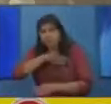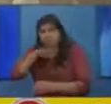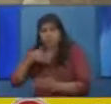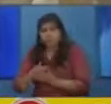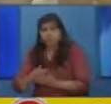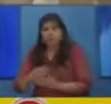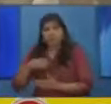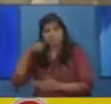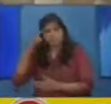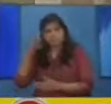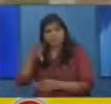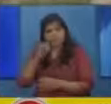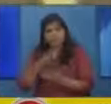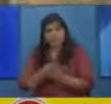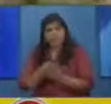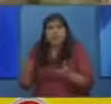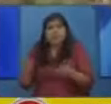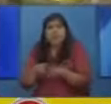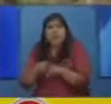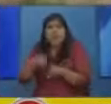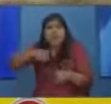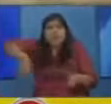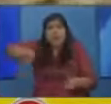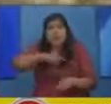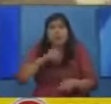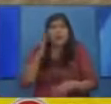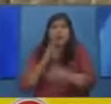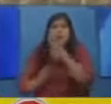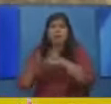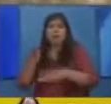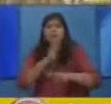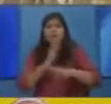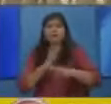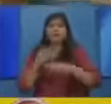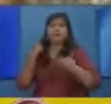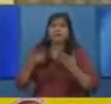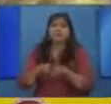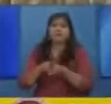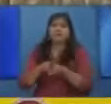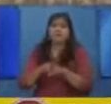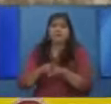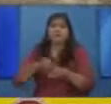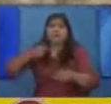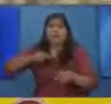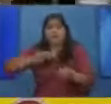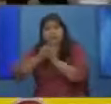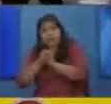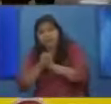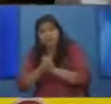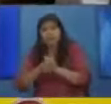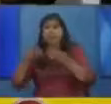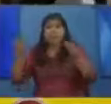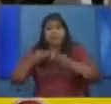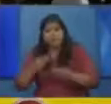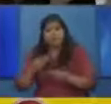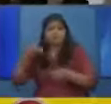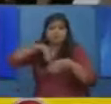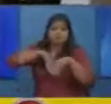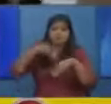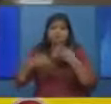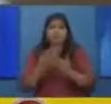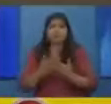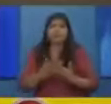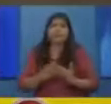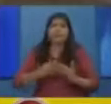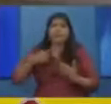में भी जाने, इन्हें सीखें और समय के हिसाब से इनोवेट भी करें। जब जीवन में बड़ी चुनौतियां नहीं होती